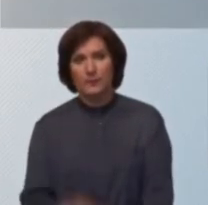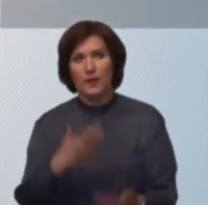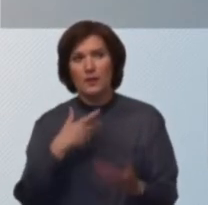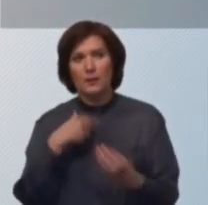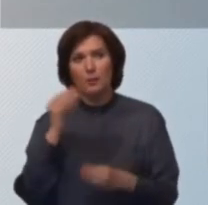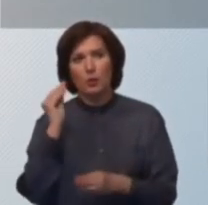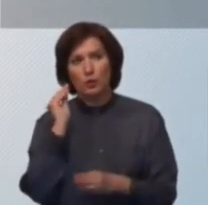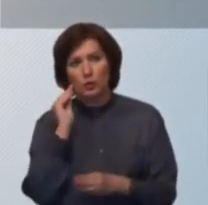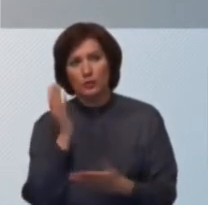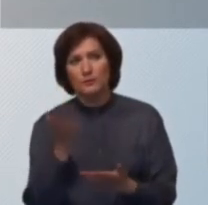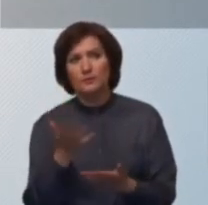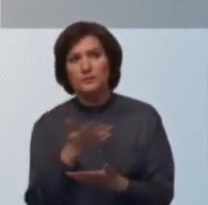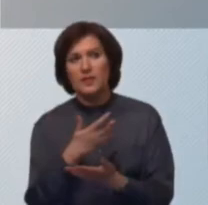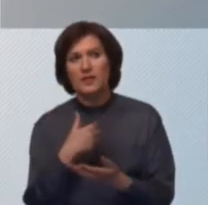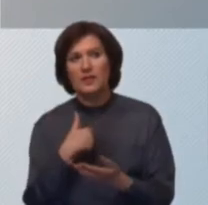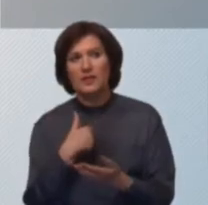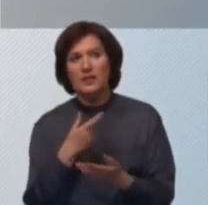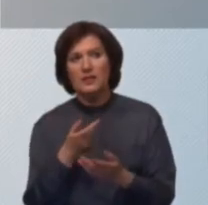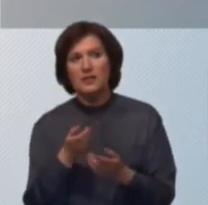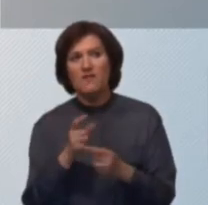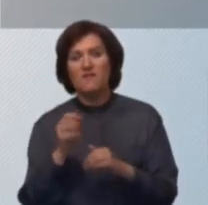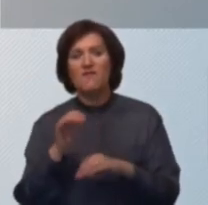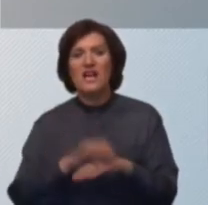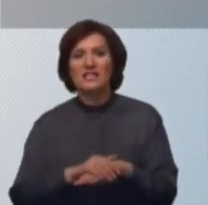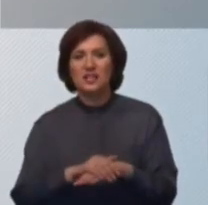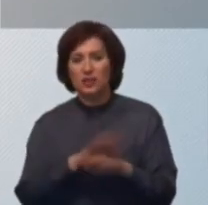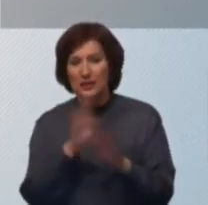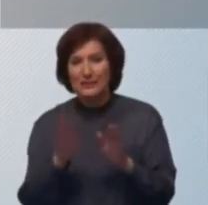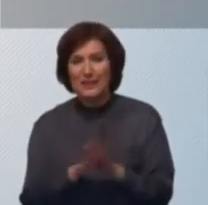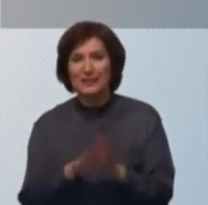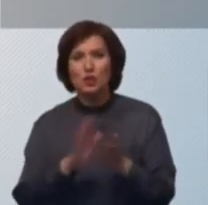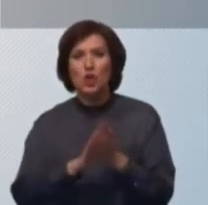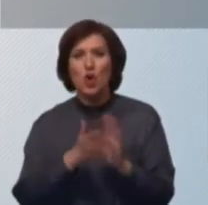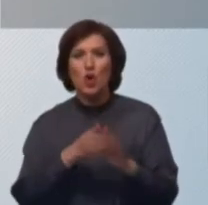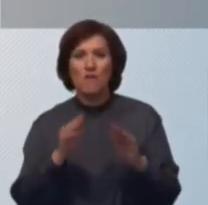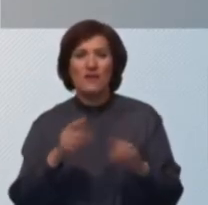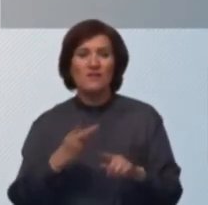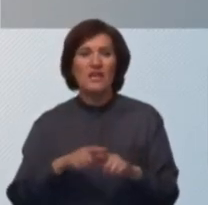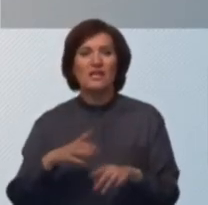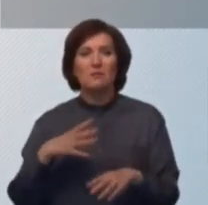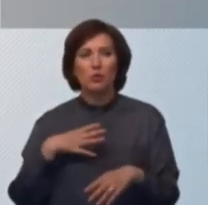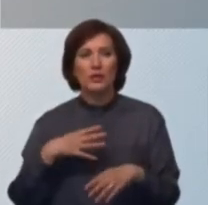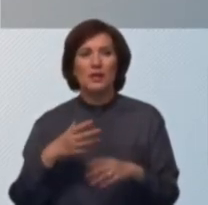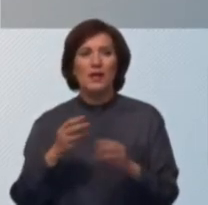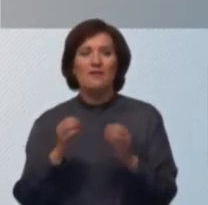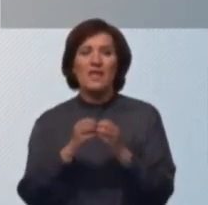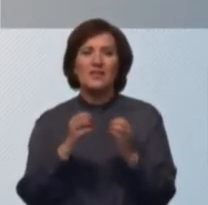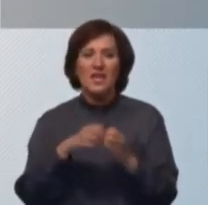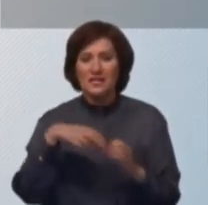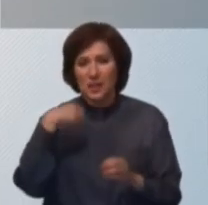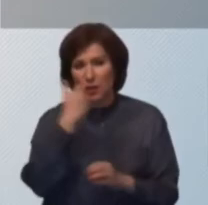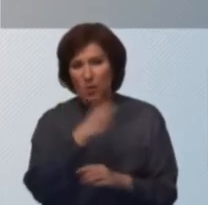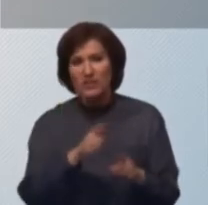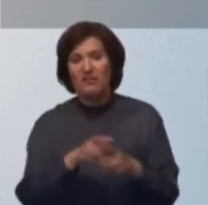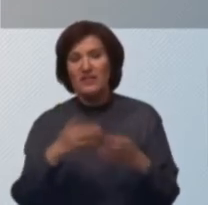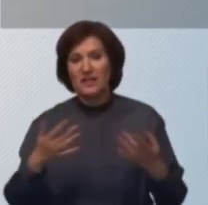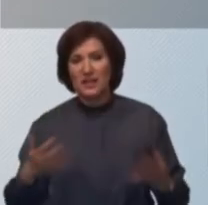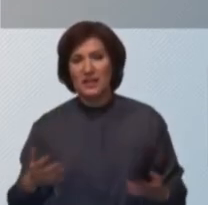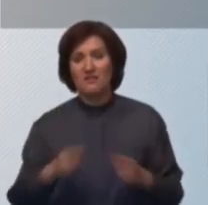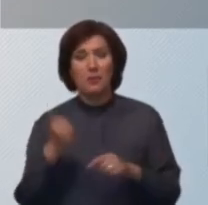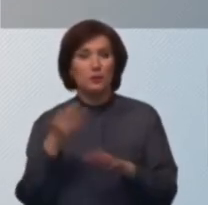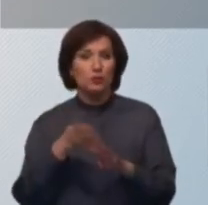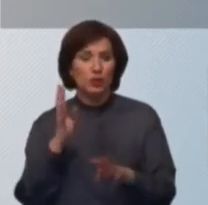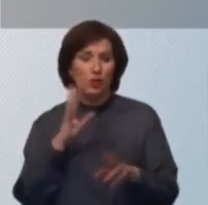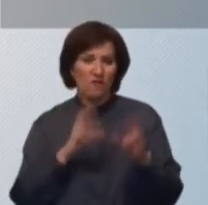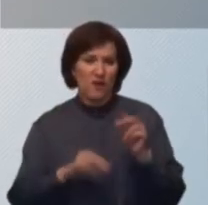думку, ну, я став фактично заручником тих договорів, які вже укладені там на 10 років і так далі. І в першу